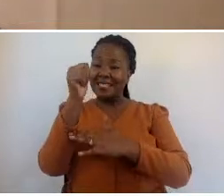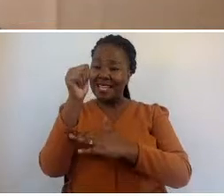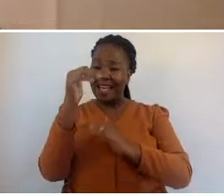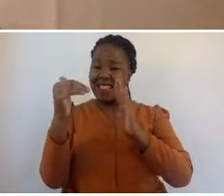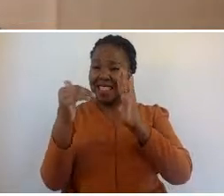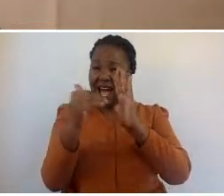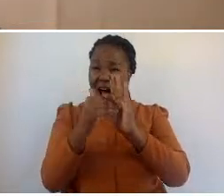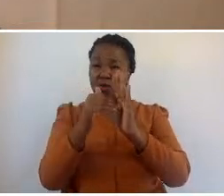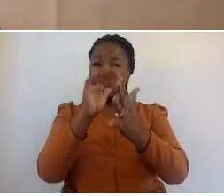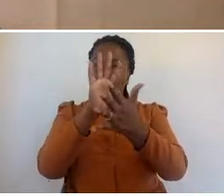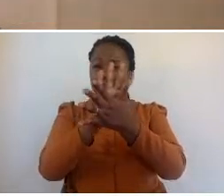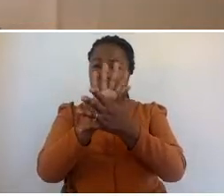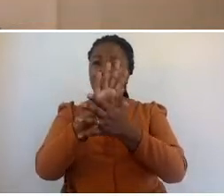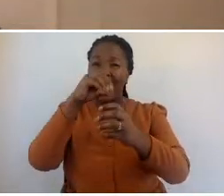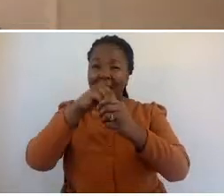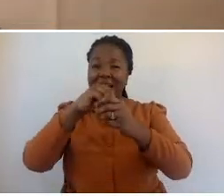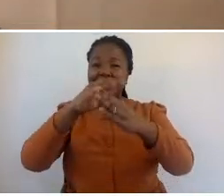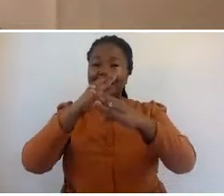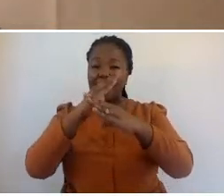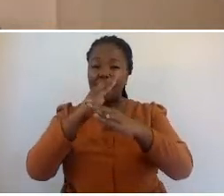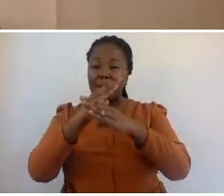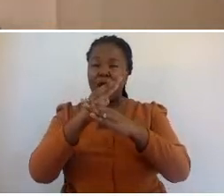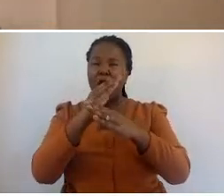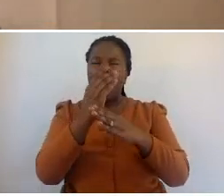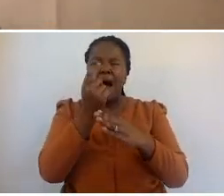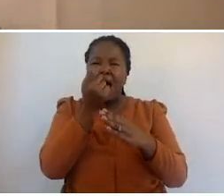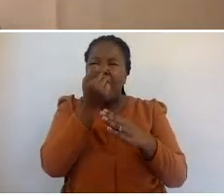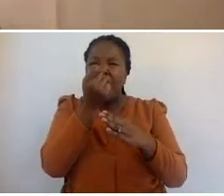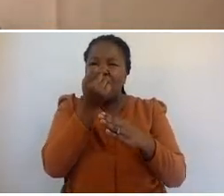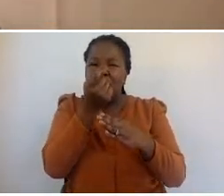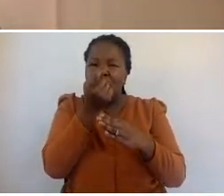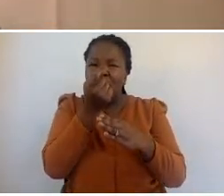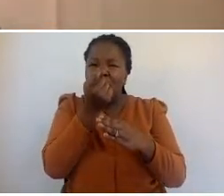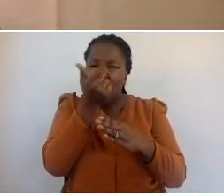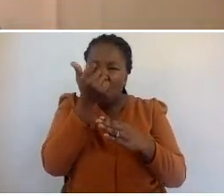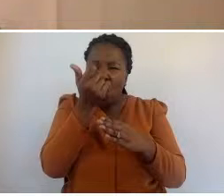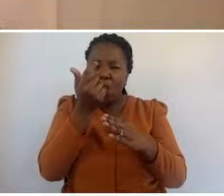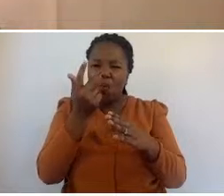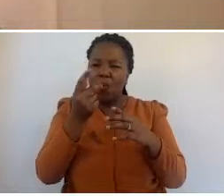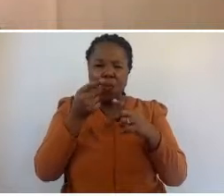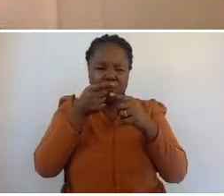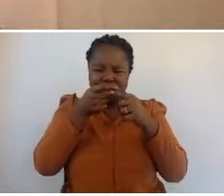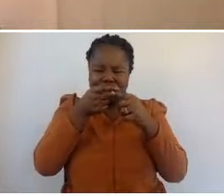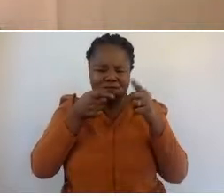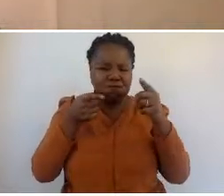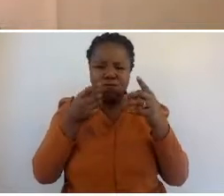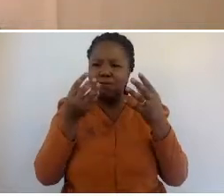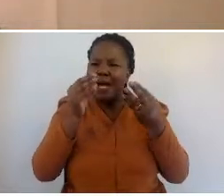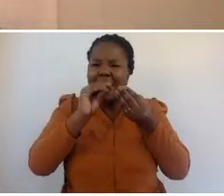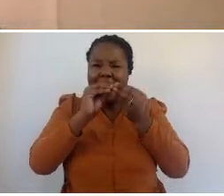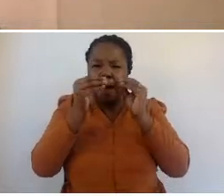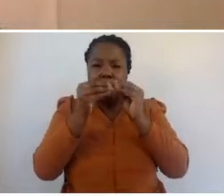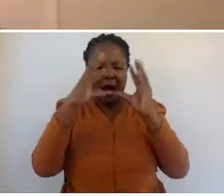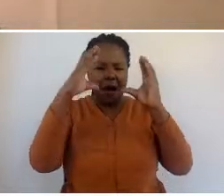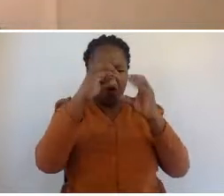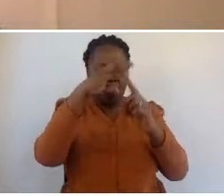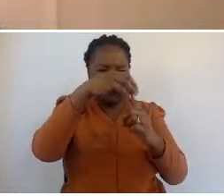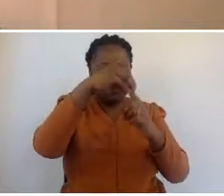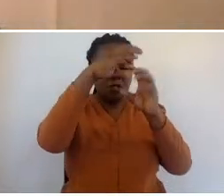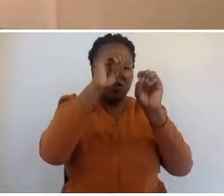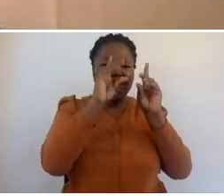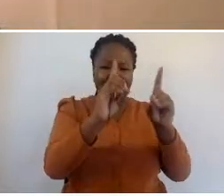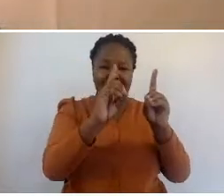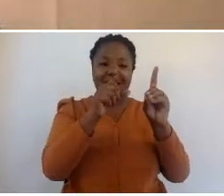mais seulement un tout petit pourcentage de ces écoles offrent l'éducation spécialisée. La raison